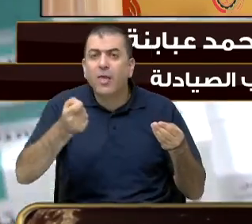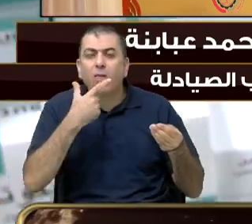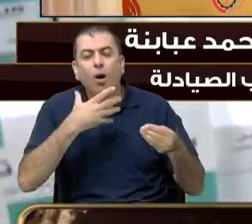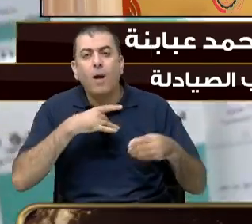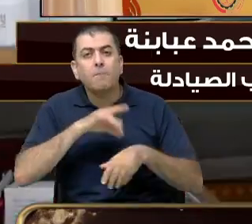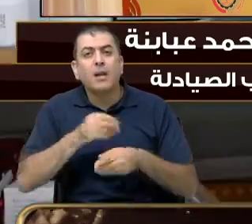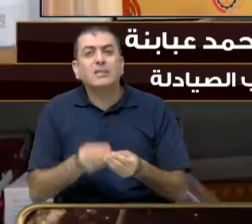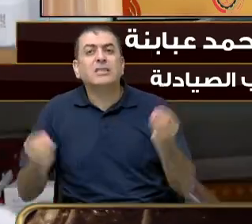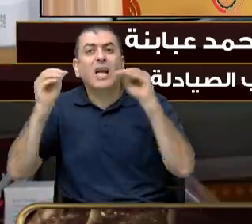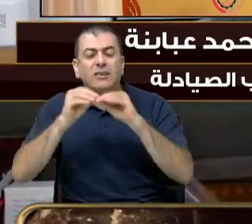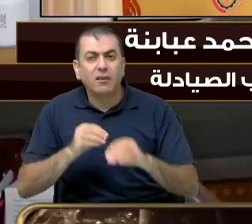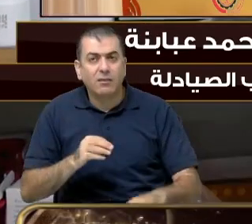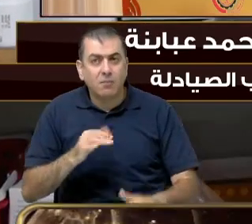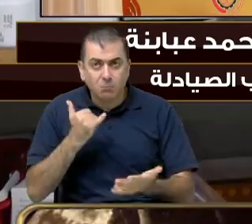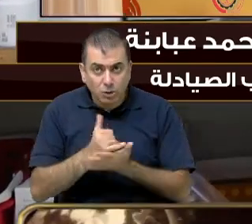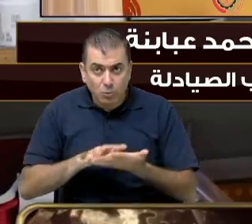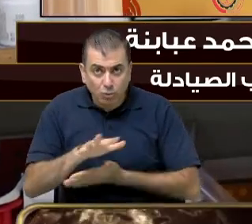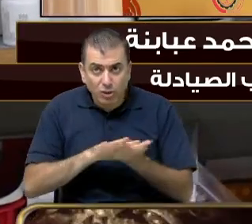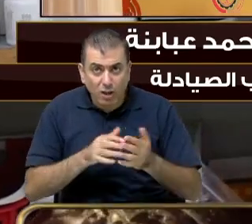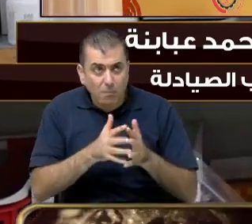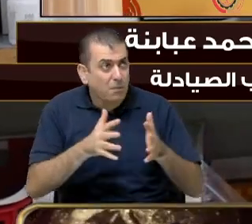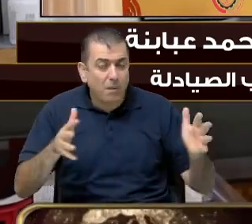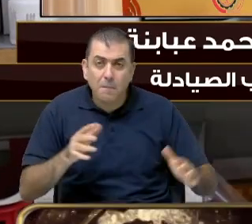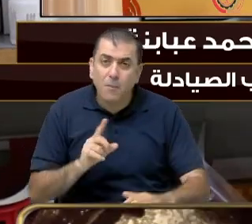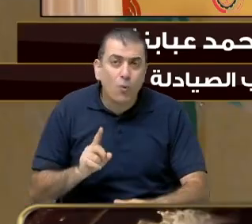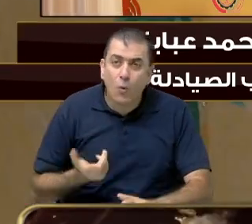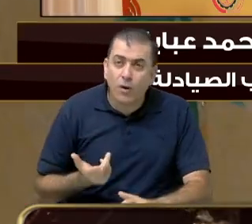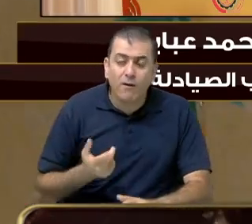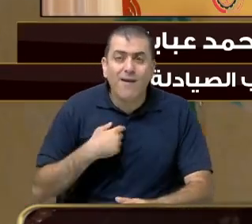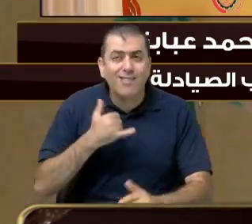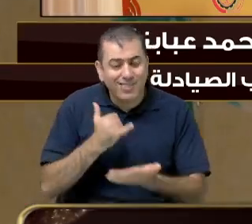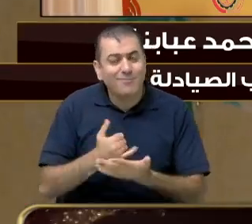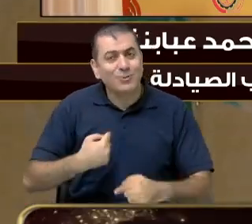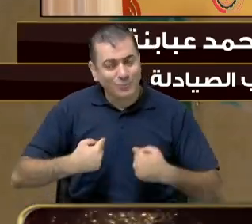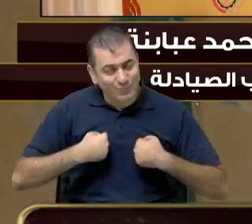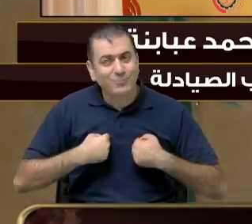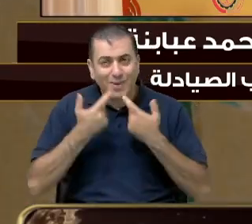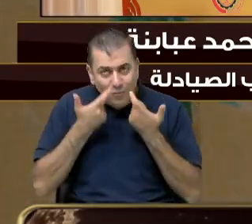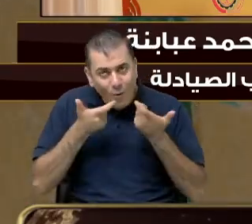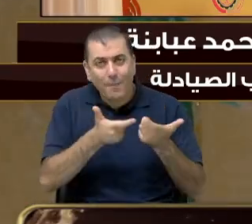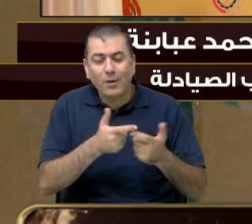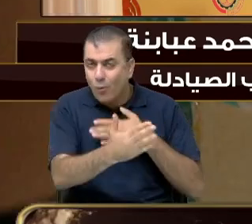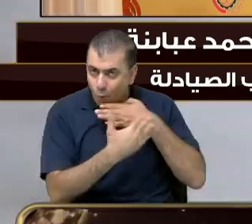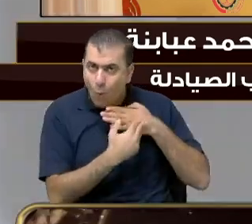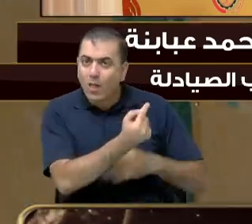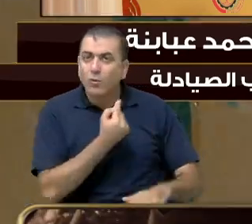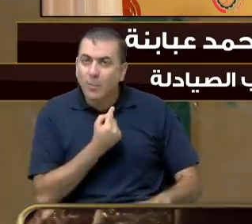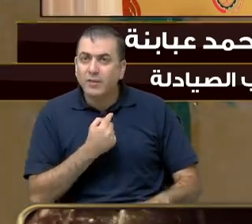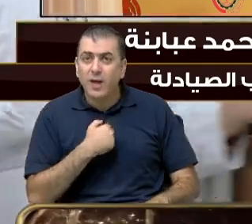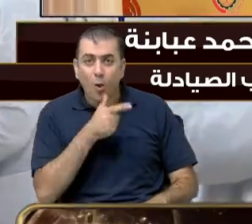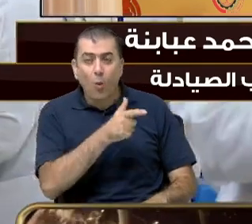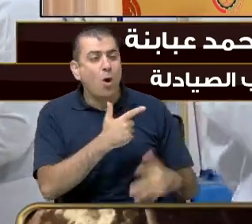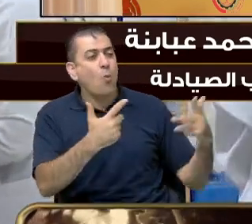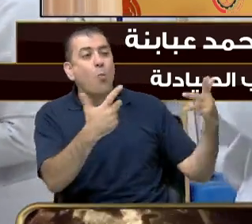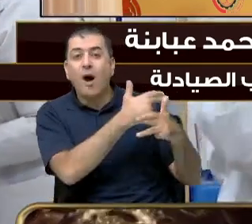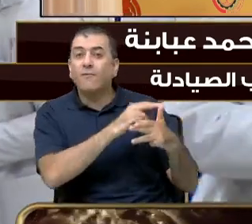دائما نحرص على الحفاظ على حقوق وكرامة الصيدلاني الأردني، والتشريعات الناظمة تبين أن مجلس نقابة الصيادلة هو